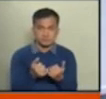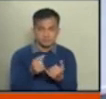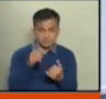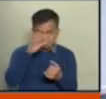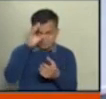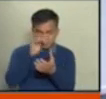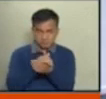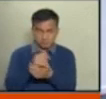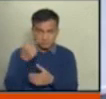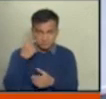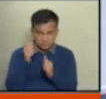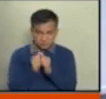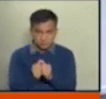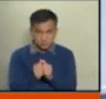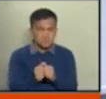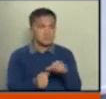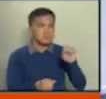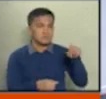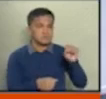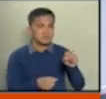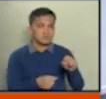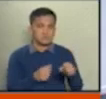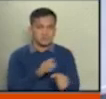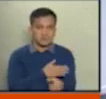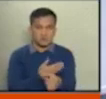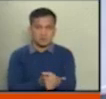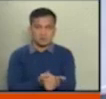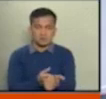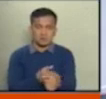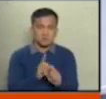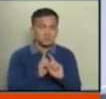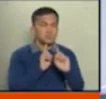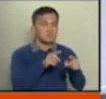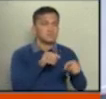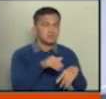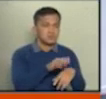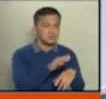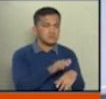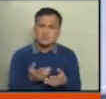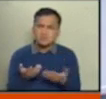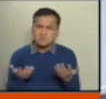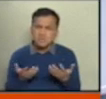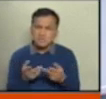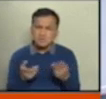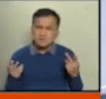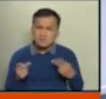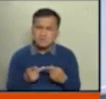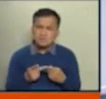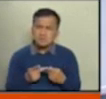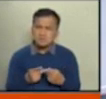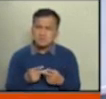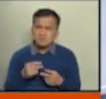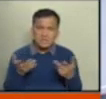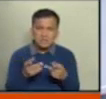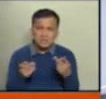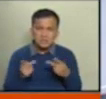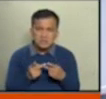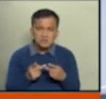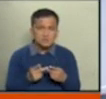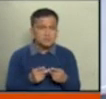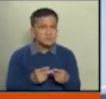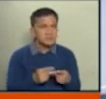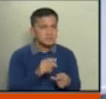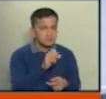si Geraldine? Opo, anak ko po ang pumunta dyan kasi pinadalan po nila ng pamasahe. Saan po yung lugar nitong si Sir Gene, yung lalaki? San